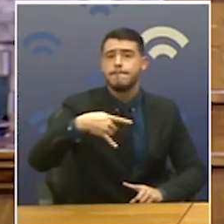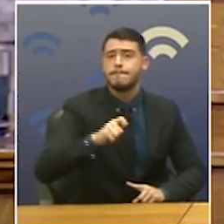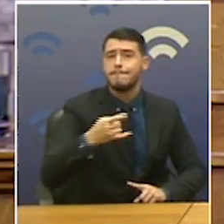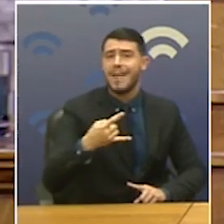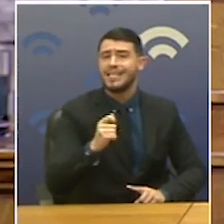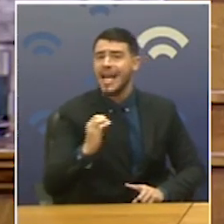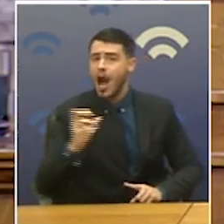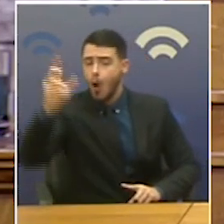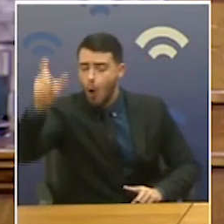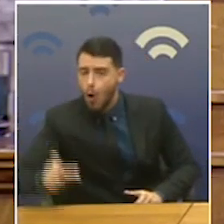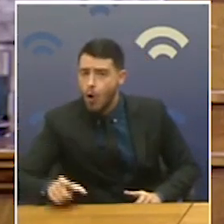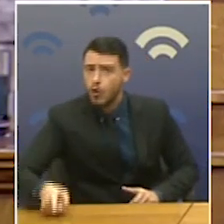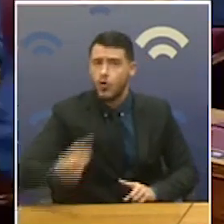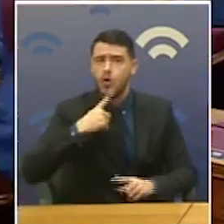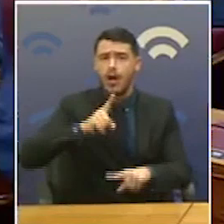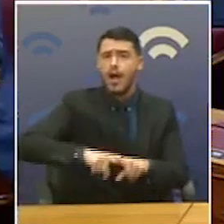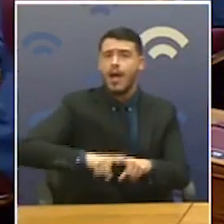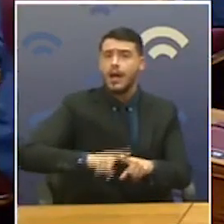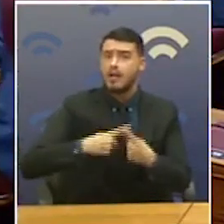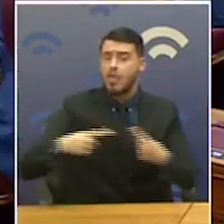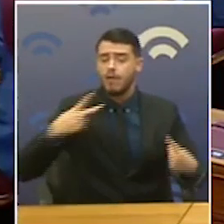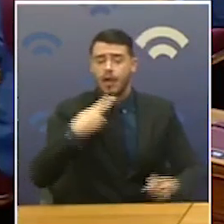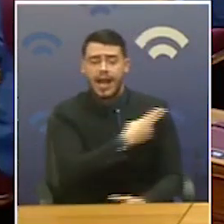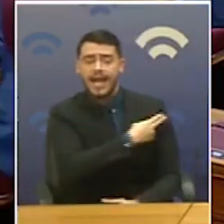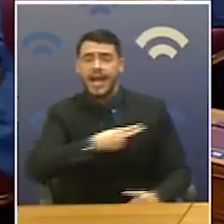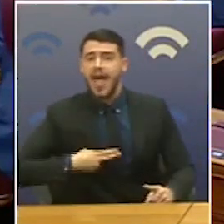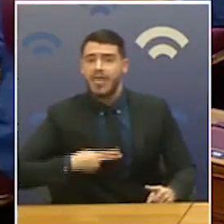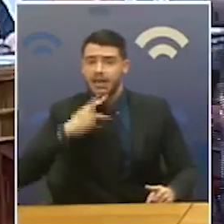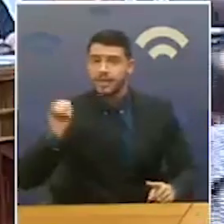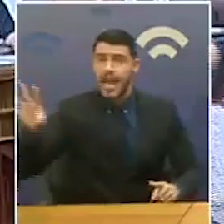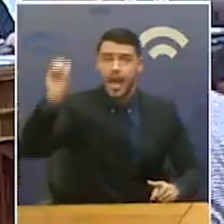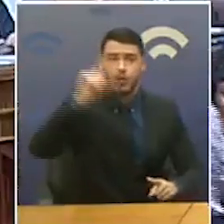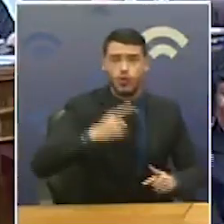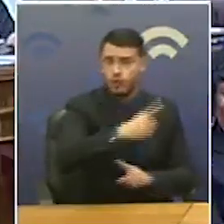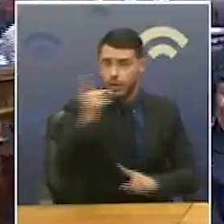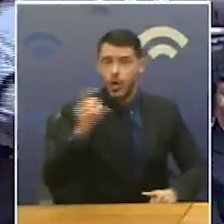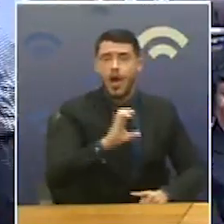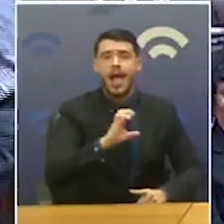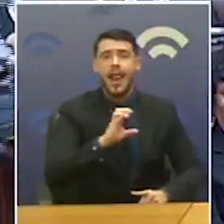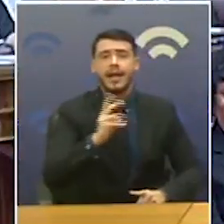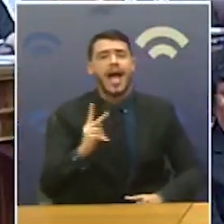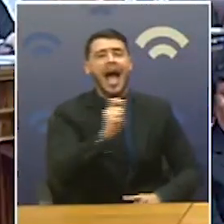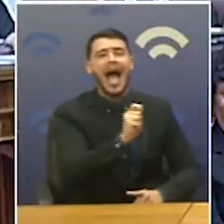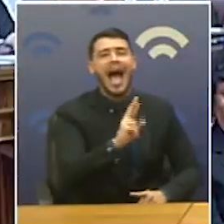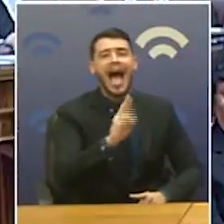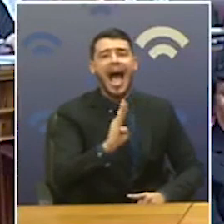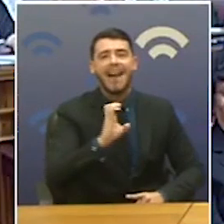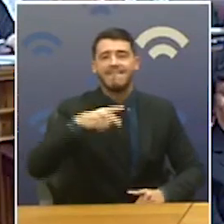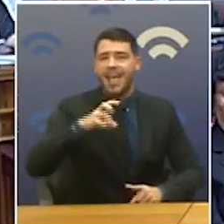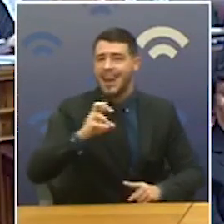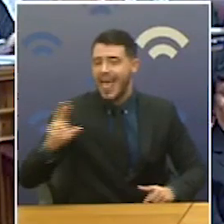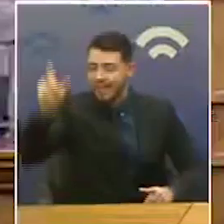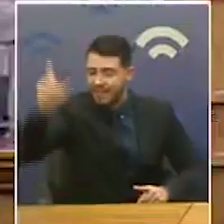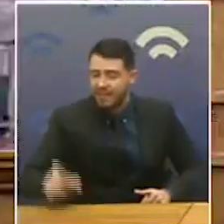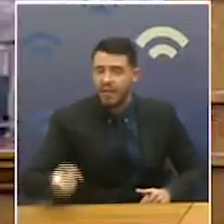Κλοκ, Έλληνες καθηγητές του εξωτερικού, Ελένη Αρβελέρ, Στάθης Καλύβας, Δημήτρης